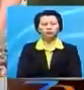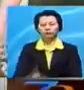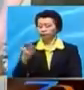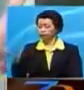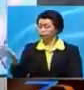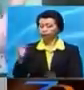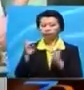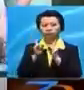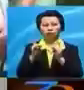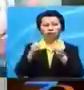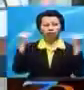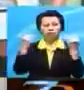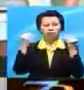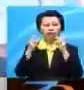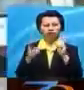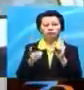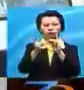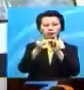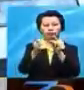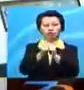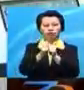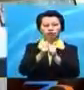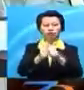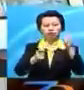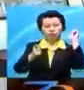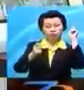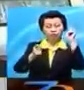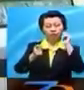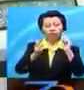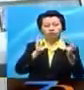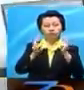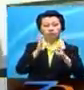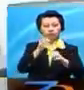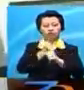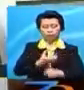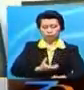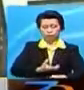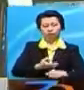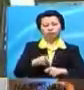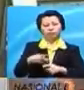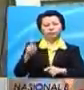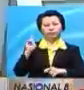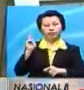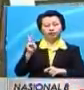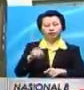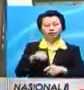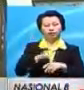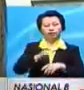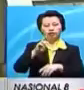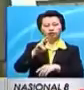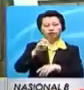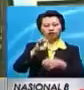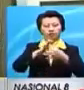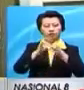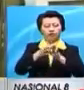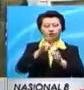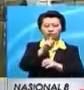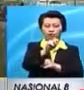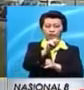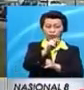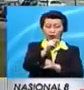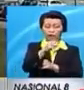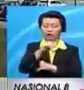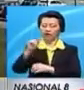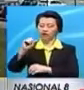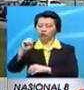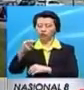Beliau ditemui pada majlis perjumpaan dengan bergu badminton yang meraih pingat perak pada Sukan Olimpik Rio, Tan Wee Kiong dan Goh Vishem di